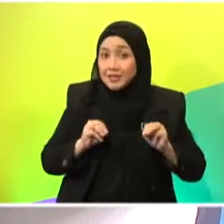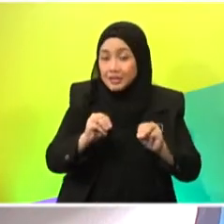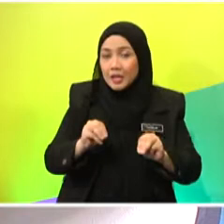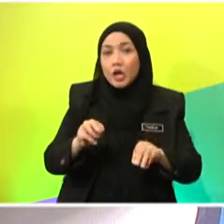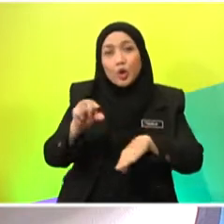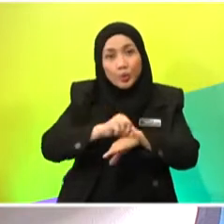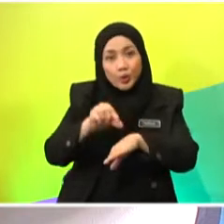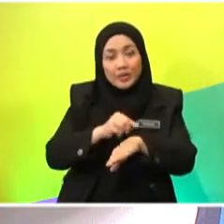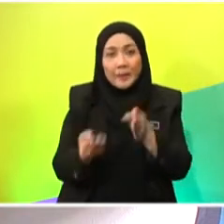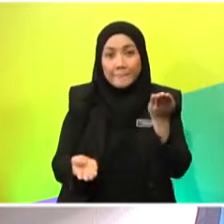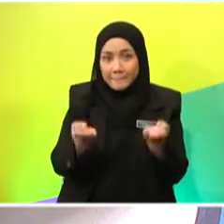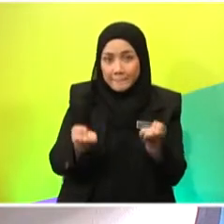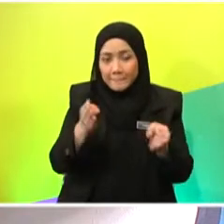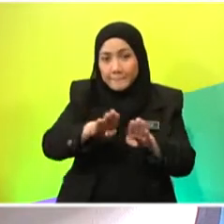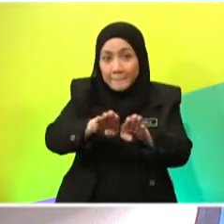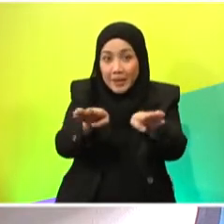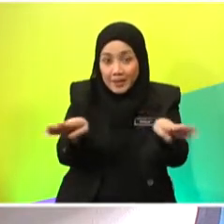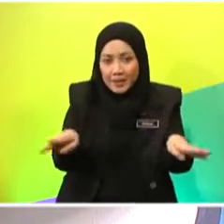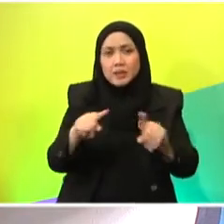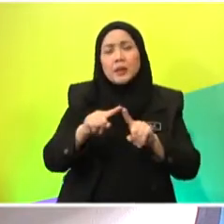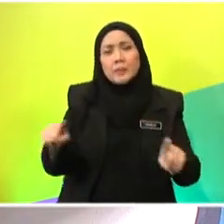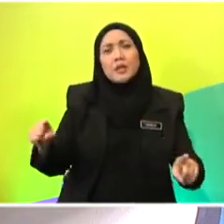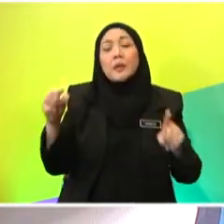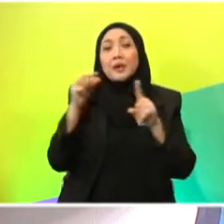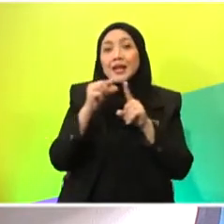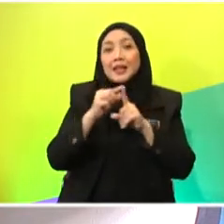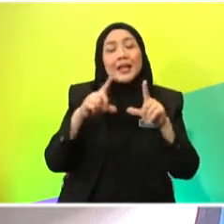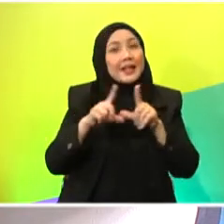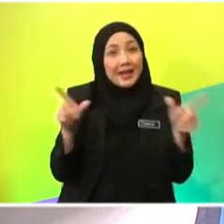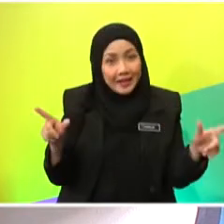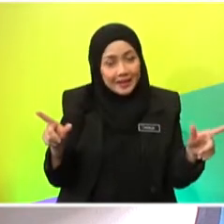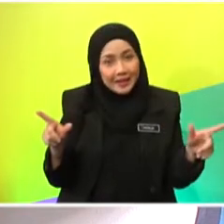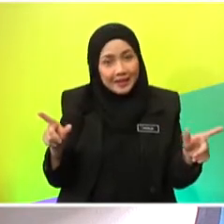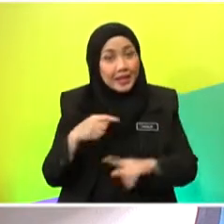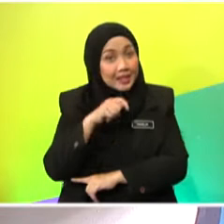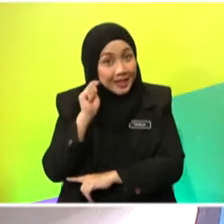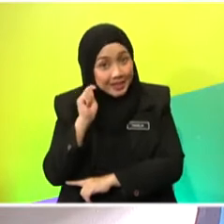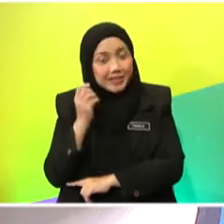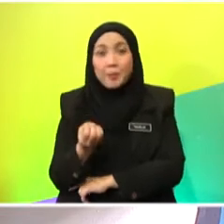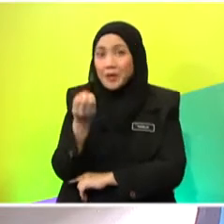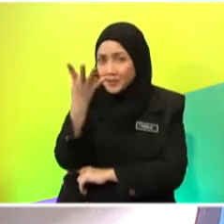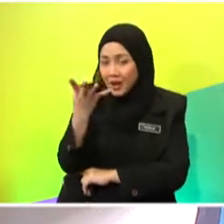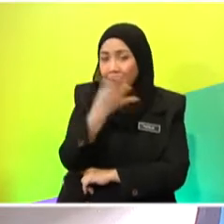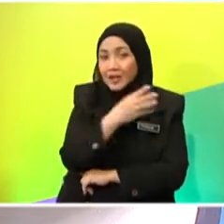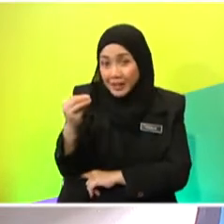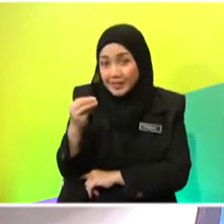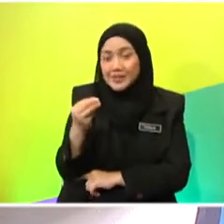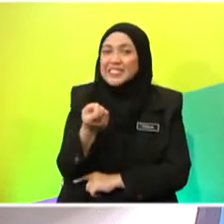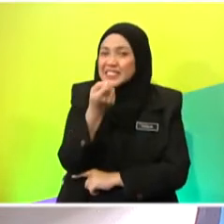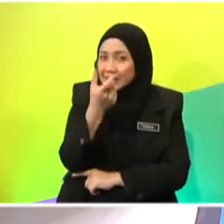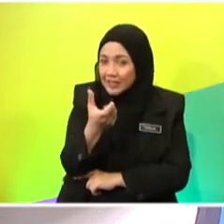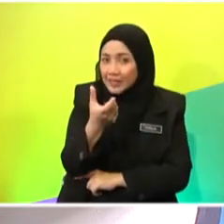tapi perkataannya dapat bezel tadi kita gunakan katakan banyak sedikit